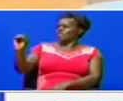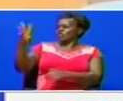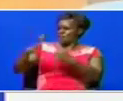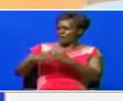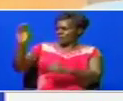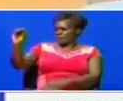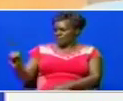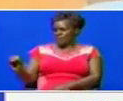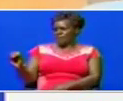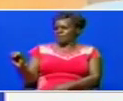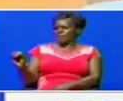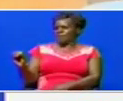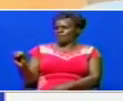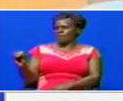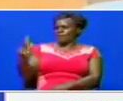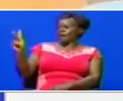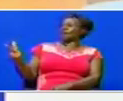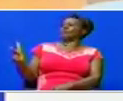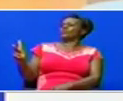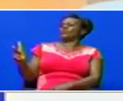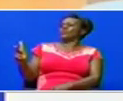0.09%. Japheth Kaluyu,